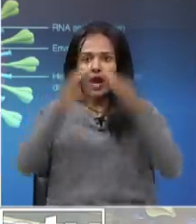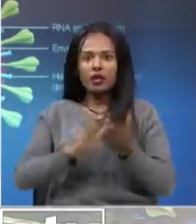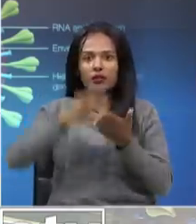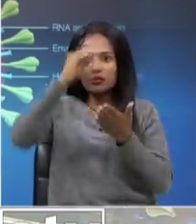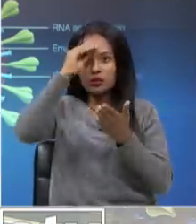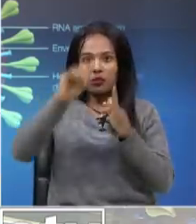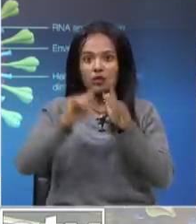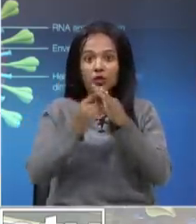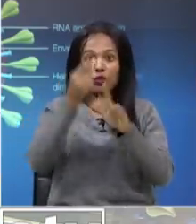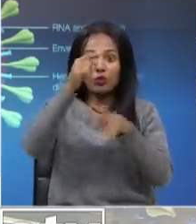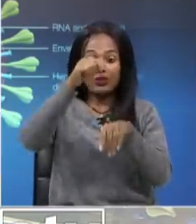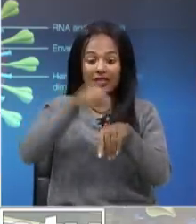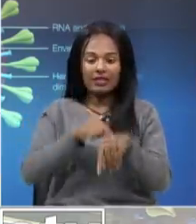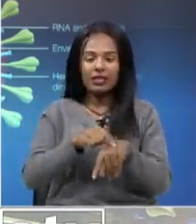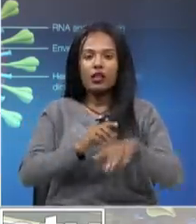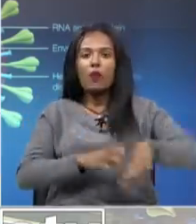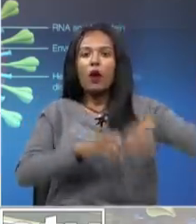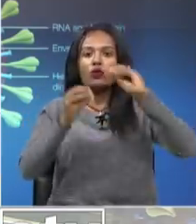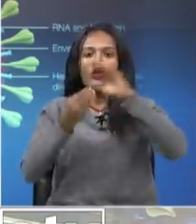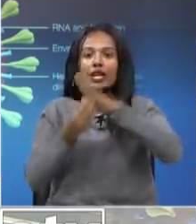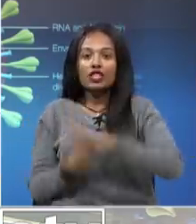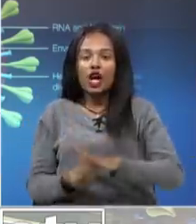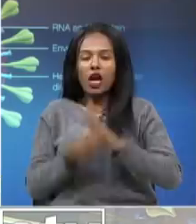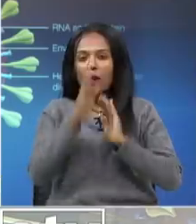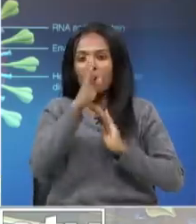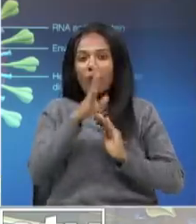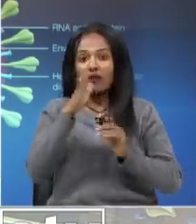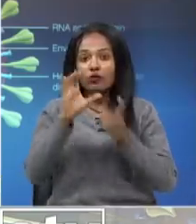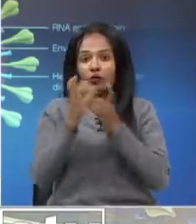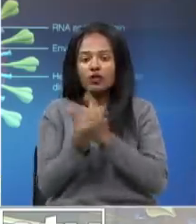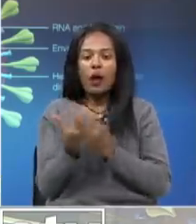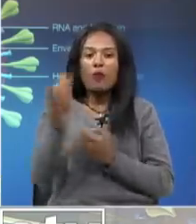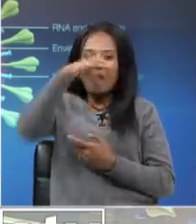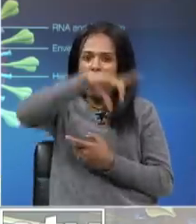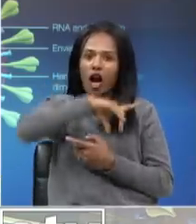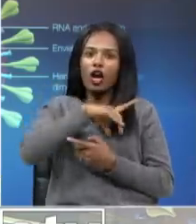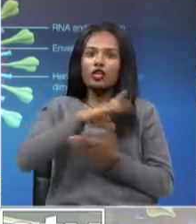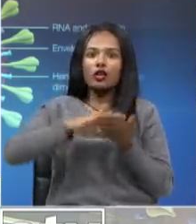በሚጀምሩበት ወቅት ተማሪዎቹ ላይ ጫና በማይፈጥር መልኩ የማካካሻ ትምህርት እንዲሰጡም ጠይቀዋል።